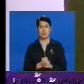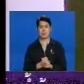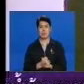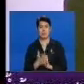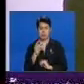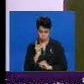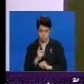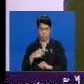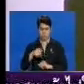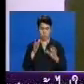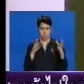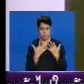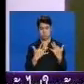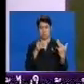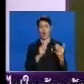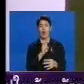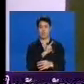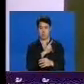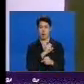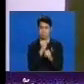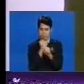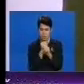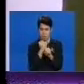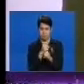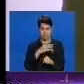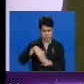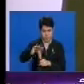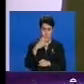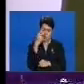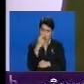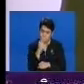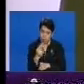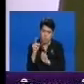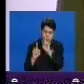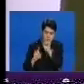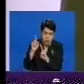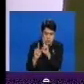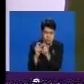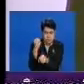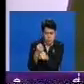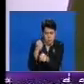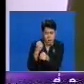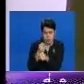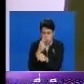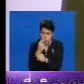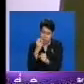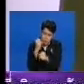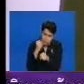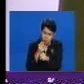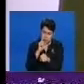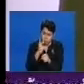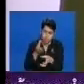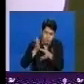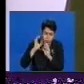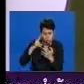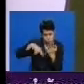หน้าที่ของพวกเราที่จะต้องประเมินการทำงานทบทวนการทำงาน